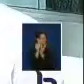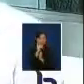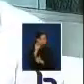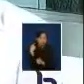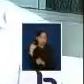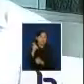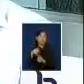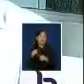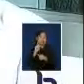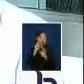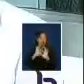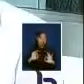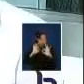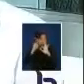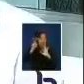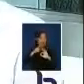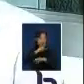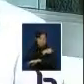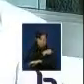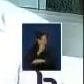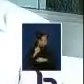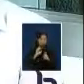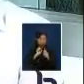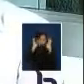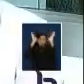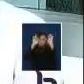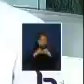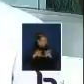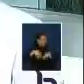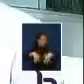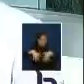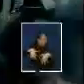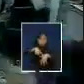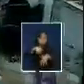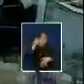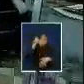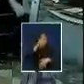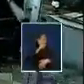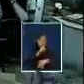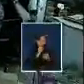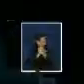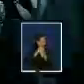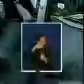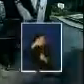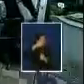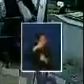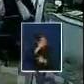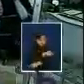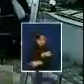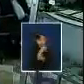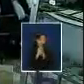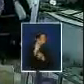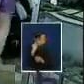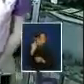ความรู้ชาวบ้านแล้วก็รีบพามาโรงพยาบาลเนื่องจากโรคนี้ไม่ถึงตายส่วนใหญ่นะครับเพราะฉะนั้นพ่อแม่พี่น้องที่ป่วยก็